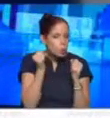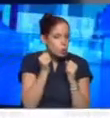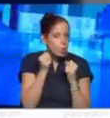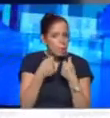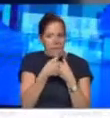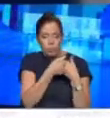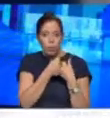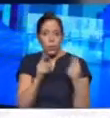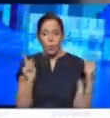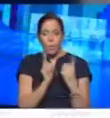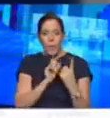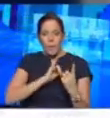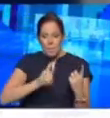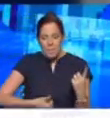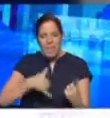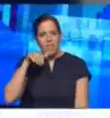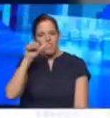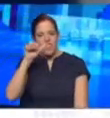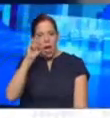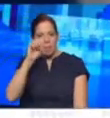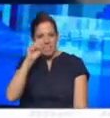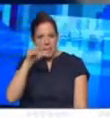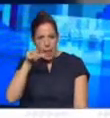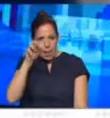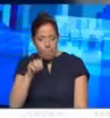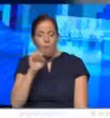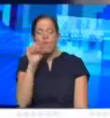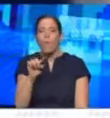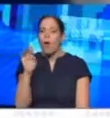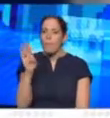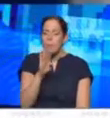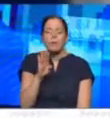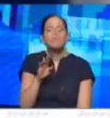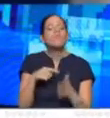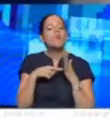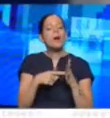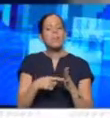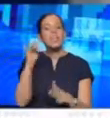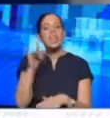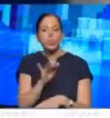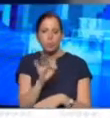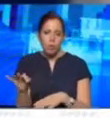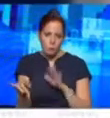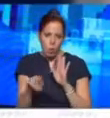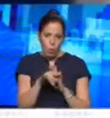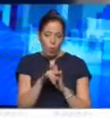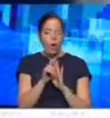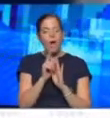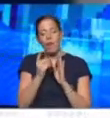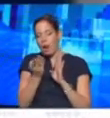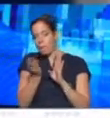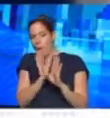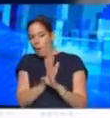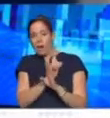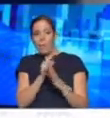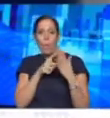מההתמודדות מול ביטן ואמסלם, ואולי גם נתניהו, והם מבטאים את התנגדותם לחוק, אבל מאחורי הקלעים ולא אל מול המצלמות.